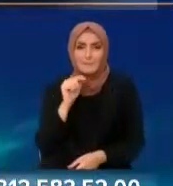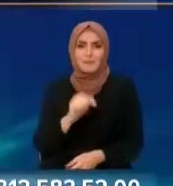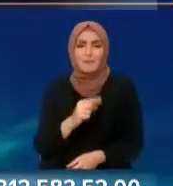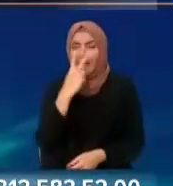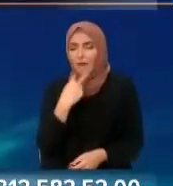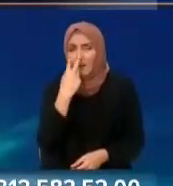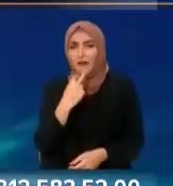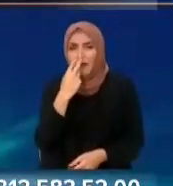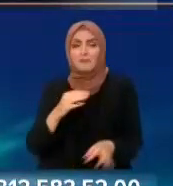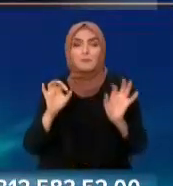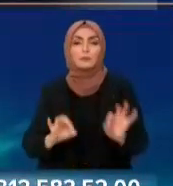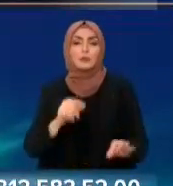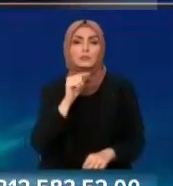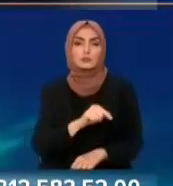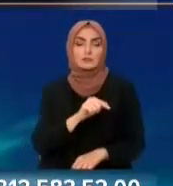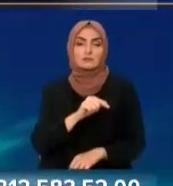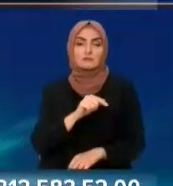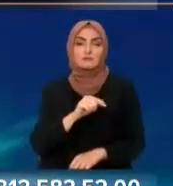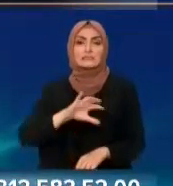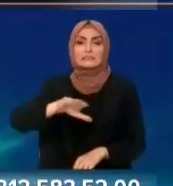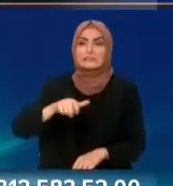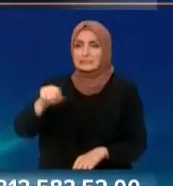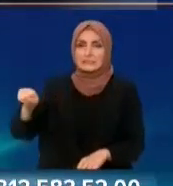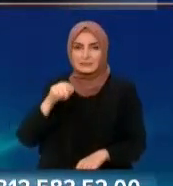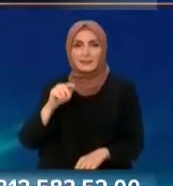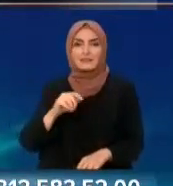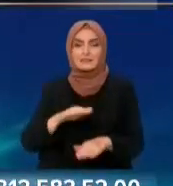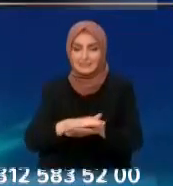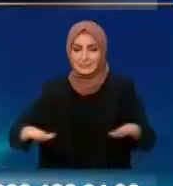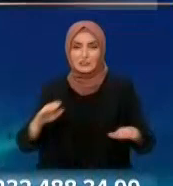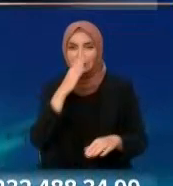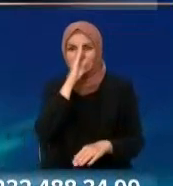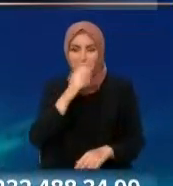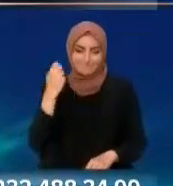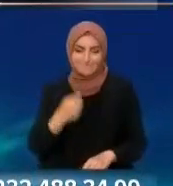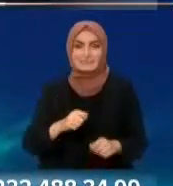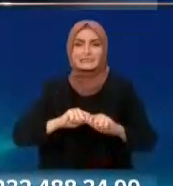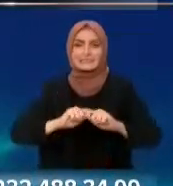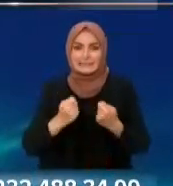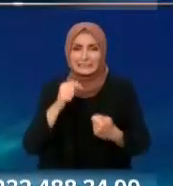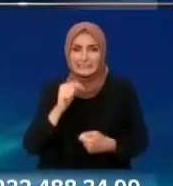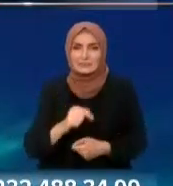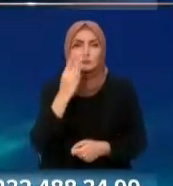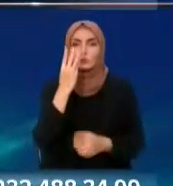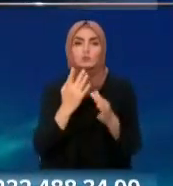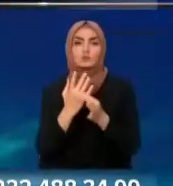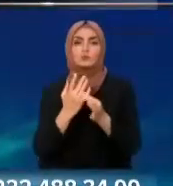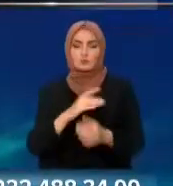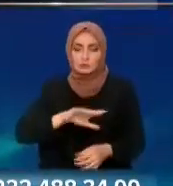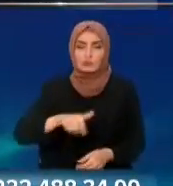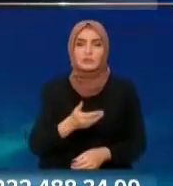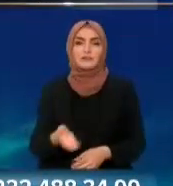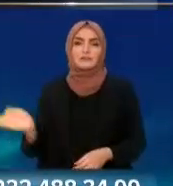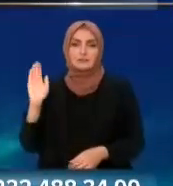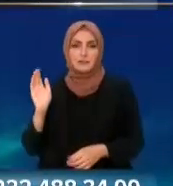girdi. Zanlılar tezgah camını kırarak 3 yüzük çaldı. İzlerini kaybettirmek için patenle kaçtılar ama